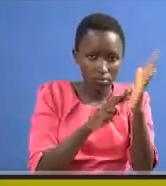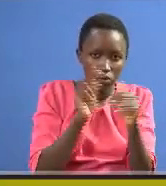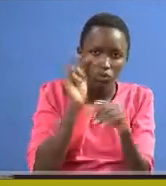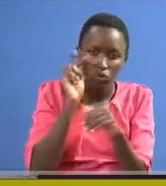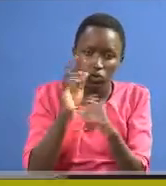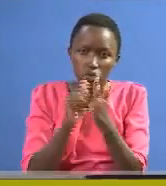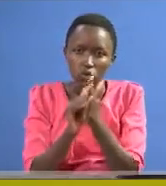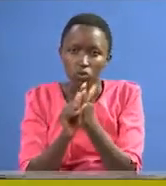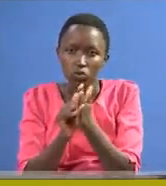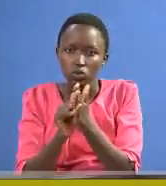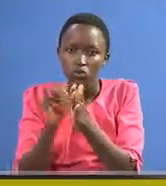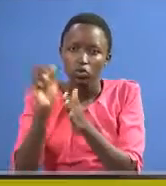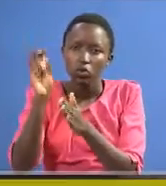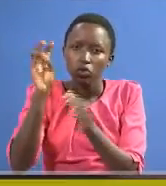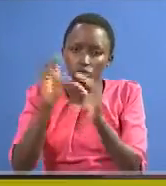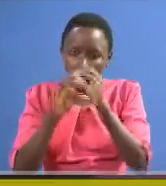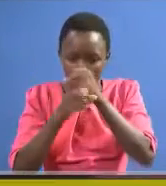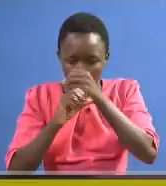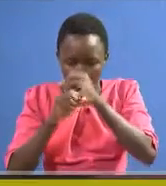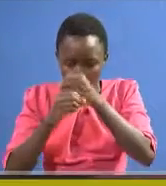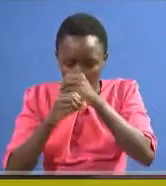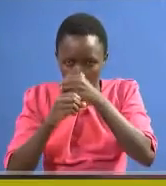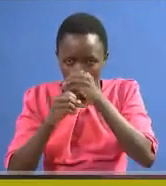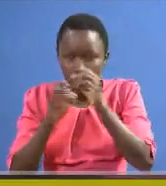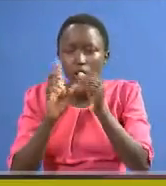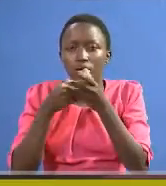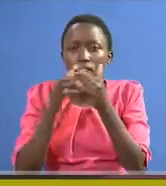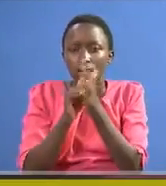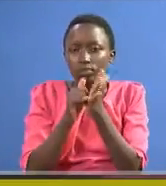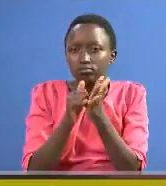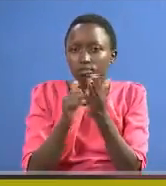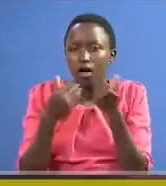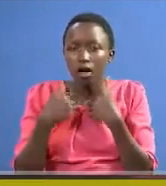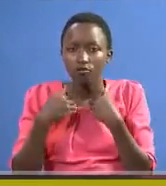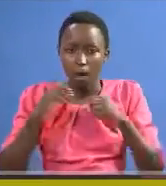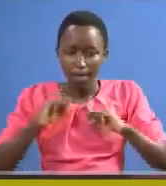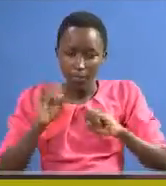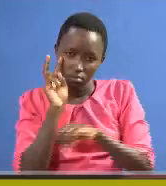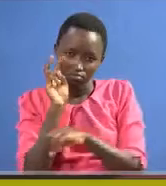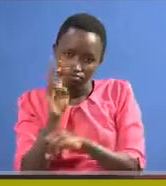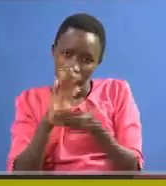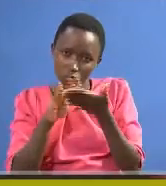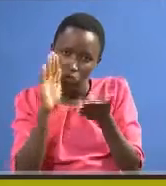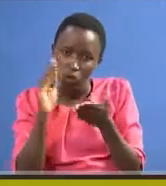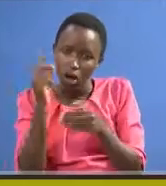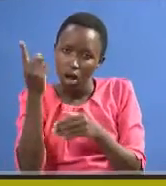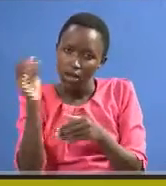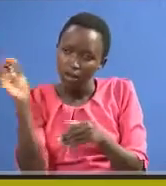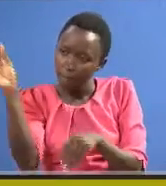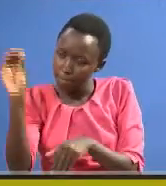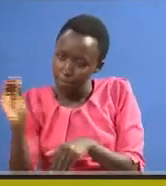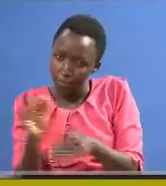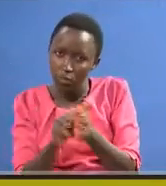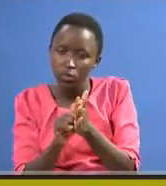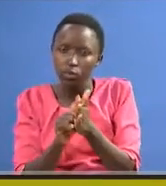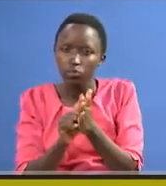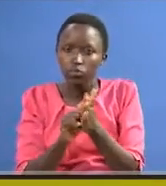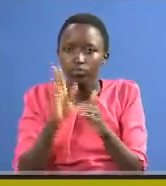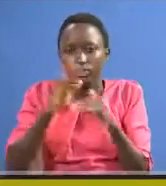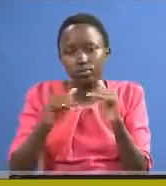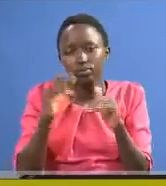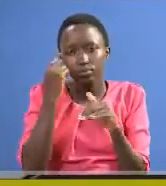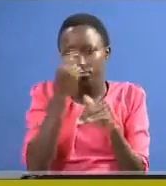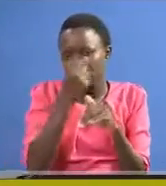kutumia hadubini au katika lugha ya Kiingereza microscope, ambayo ina uwezo wa kuona zaidi ya mara 100 kuliko jicho la